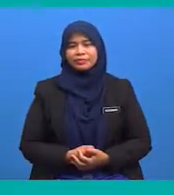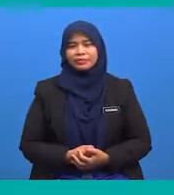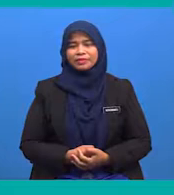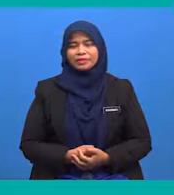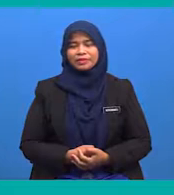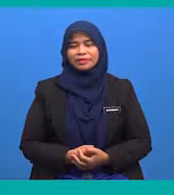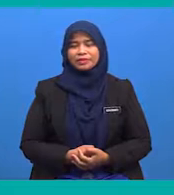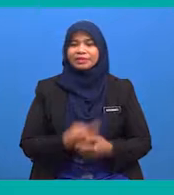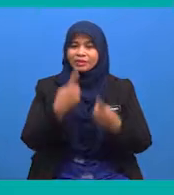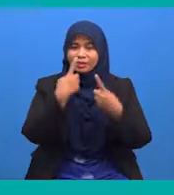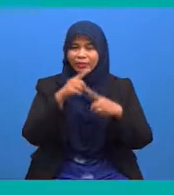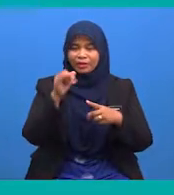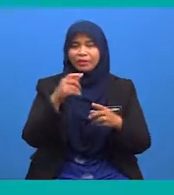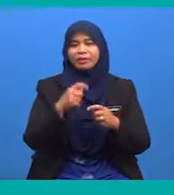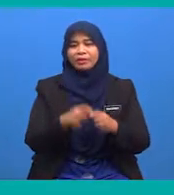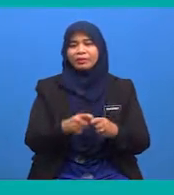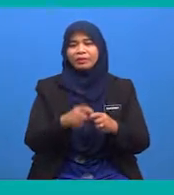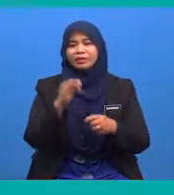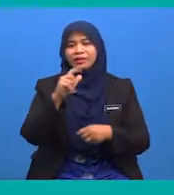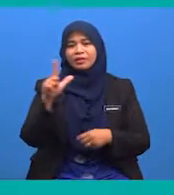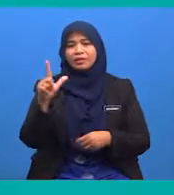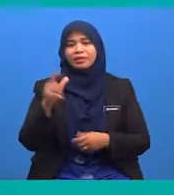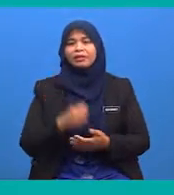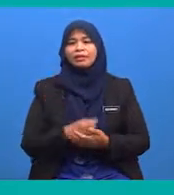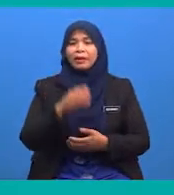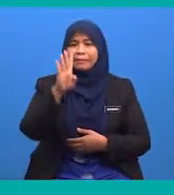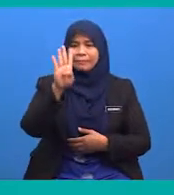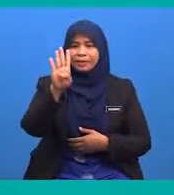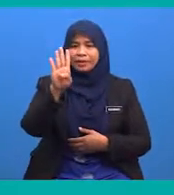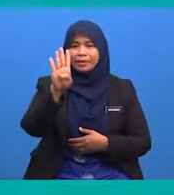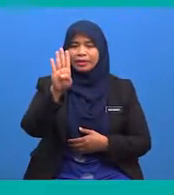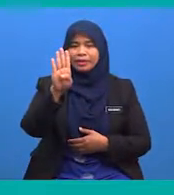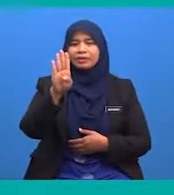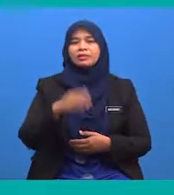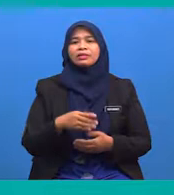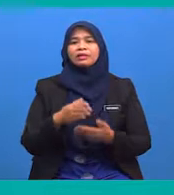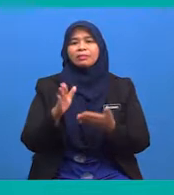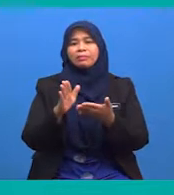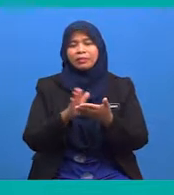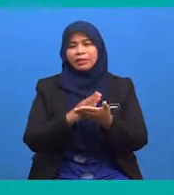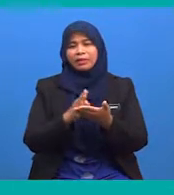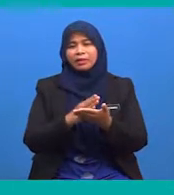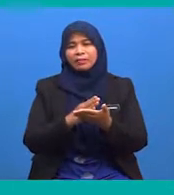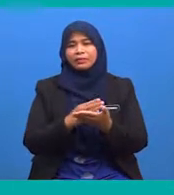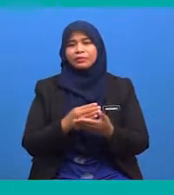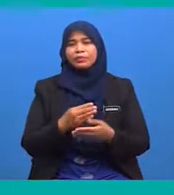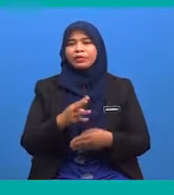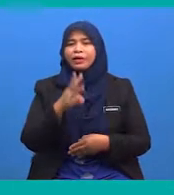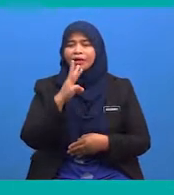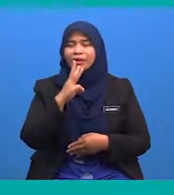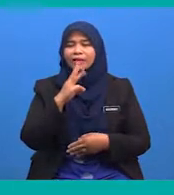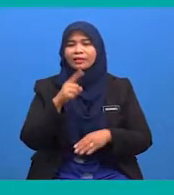Maka, jawapan yang tepat dalam pilihan ini adalah B, iaitu menyapu air di atas